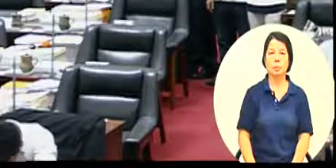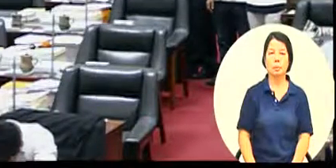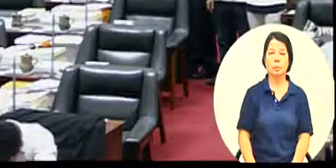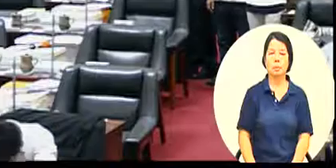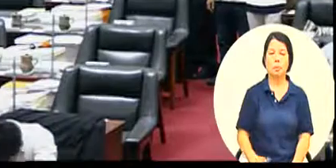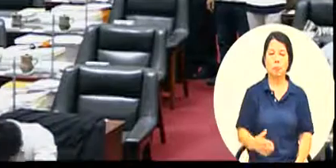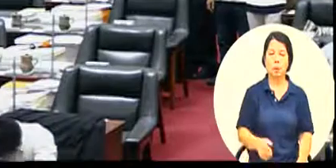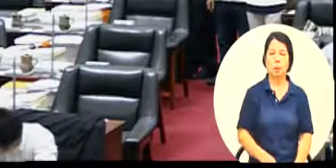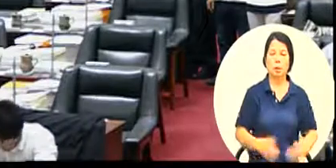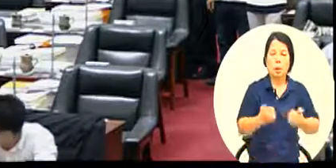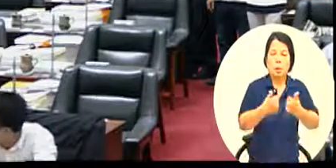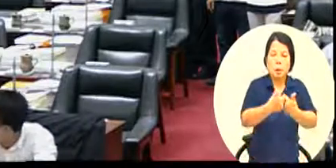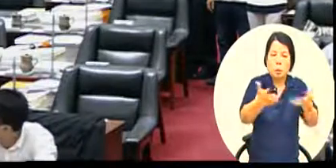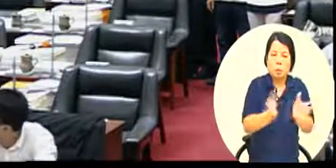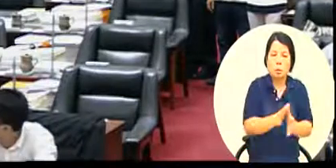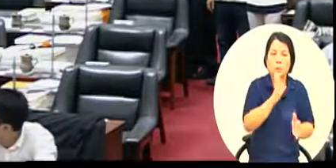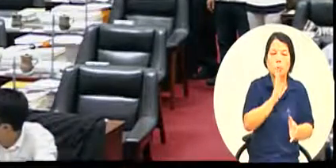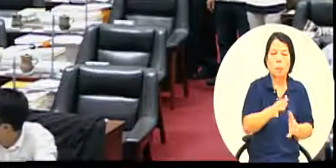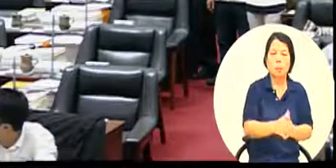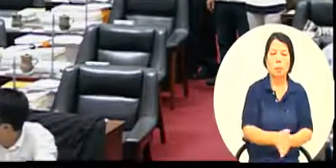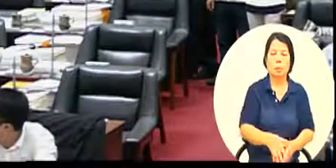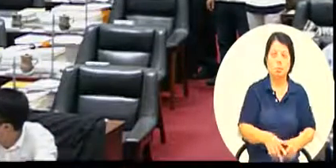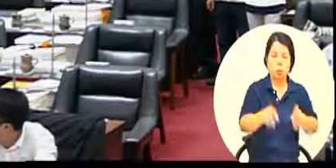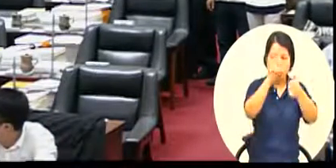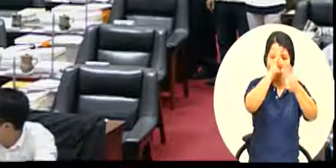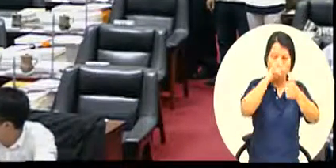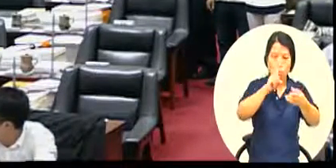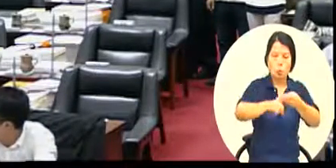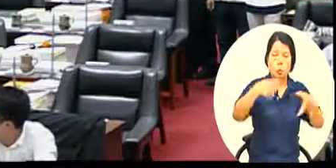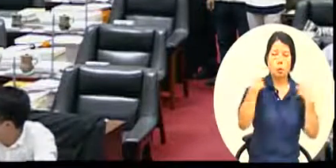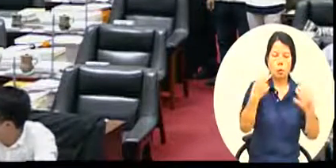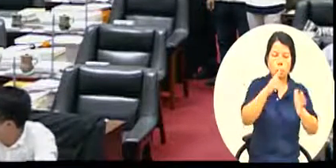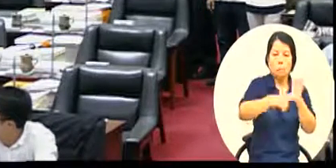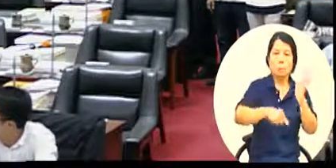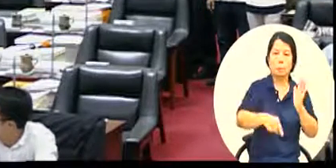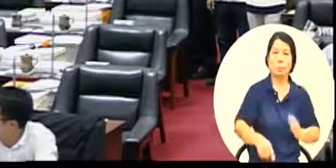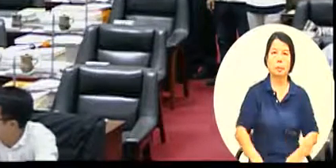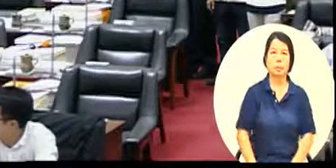请议事组还是徐主任，徐主任来说明一下。